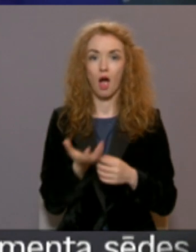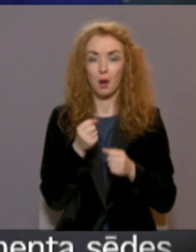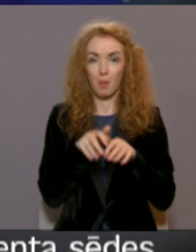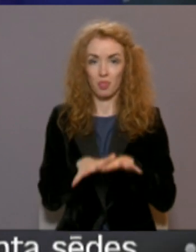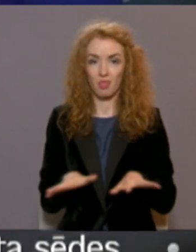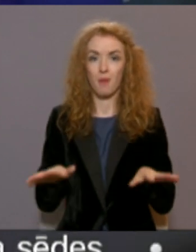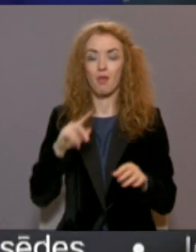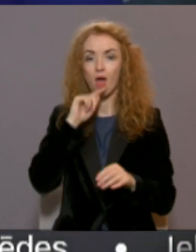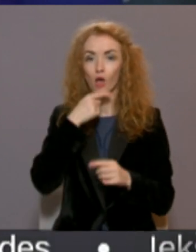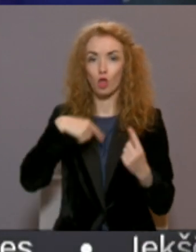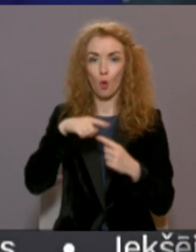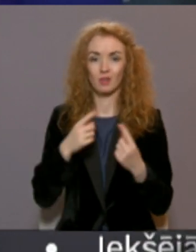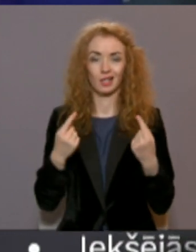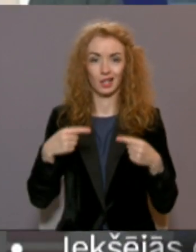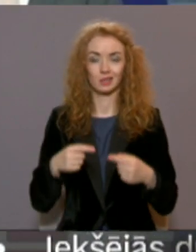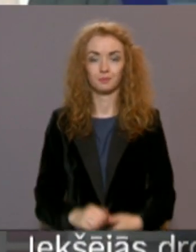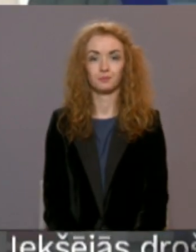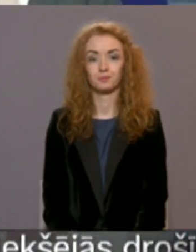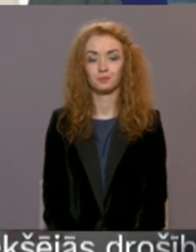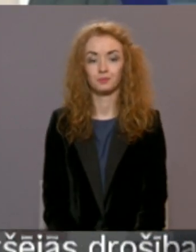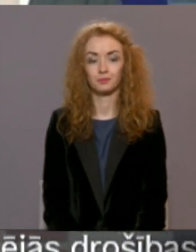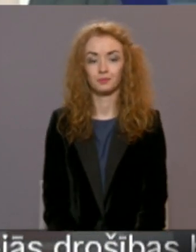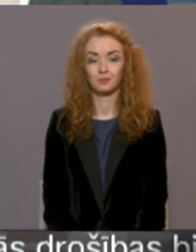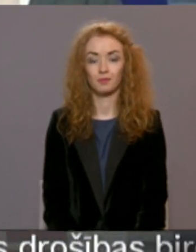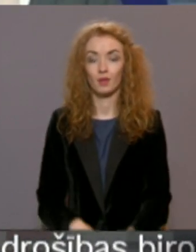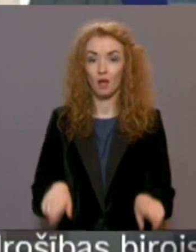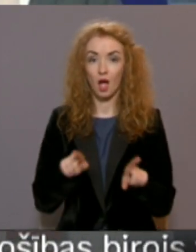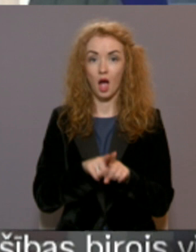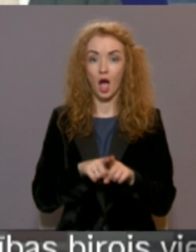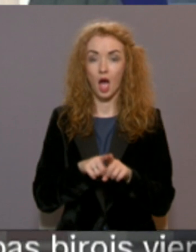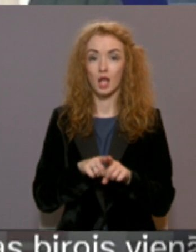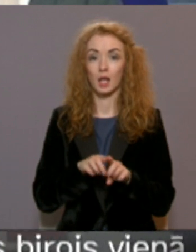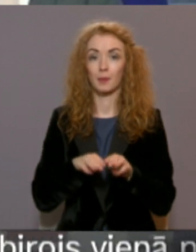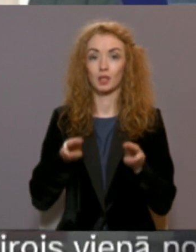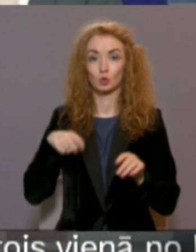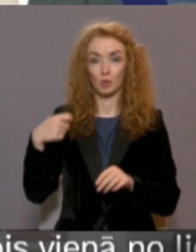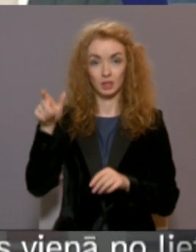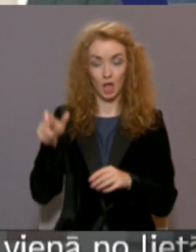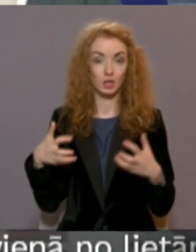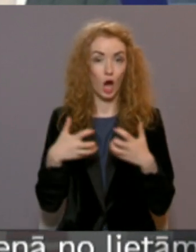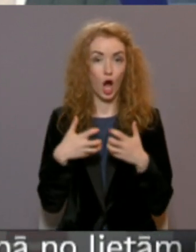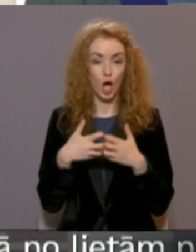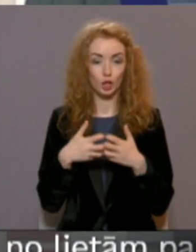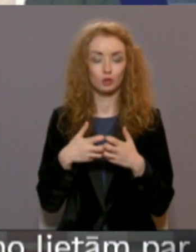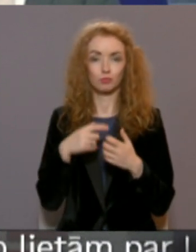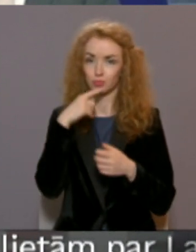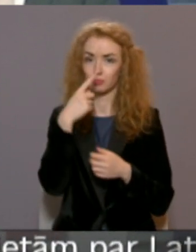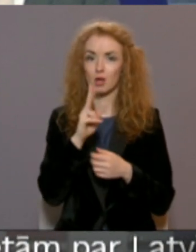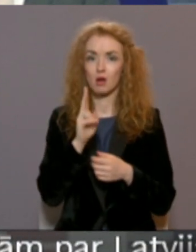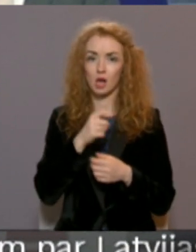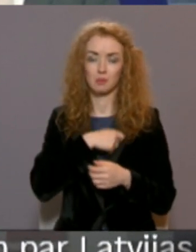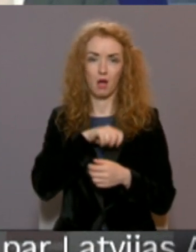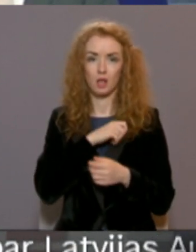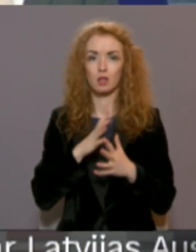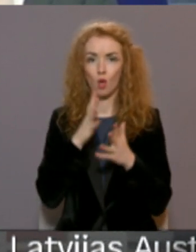pandēmijas ekonomiskajām sekām. Arī ministru prezidents Krišjānis Kariņš izcēla Spānijas ieguldījumu NATO, kā